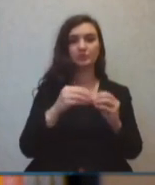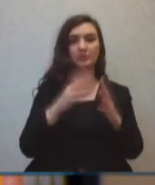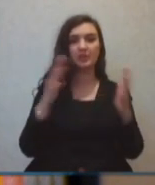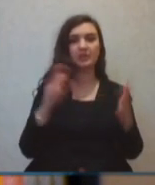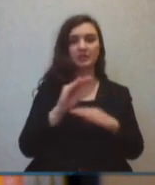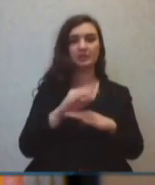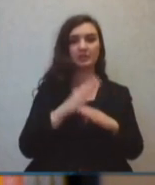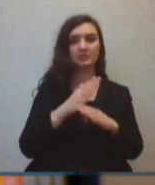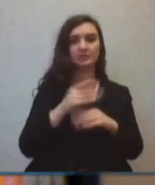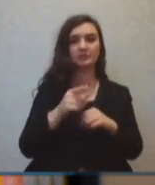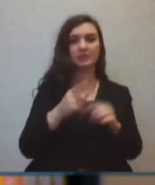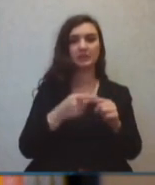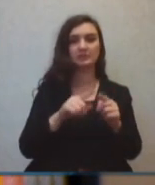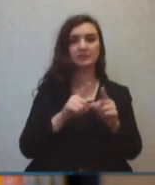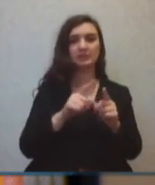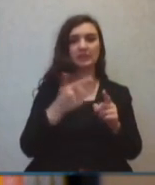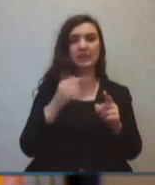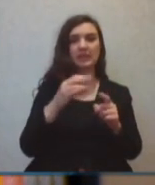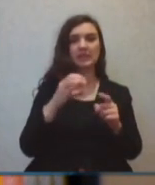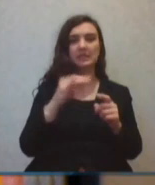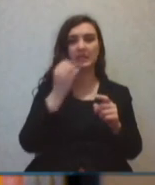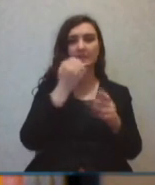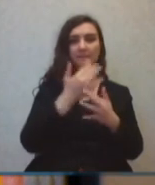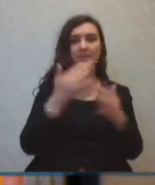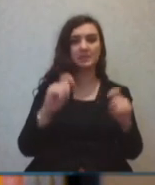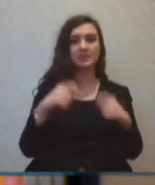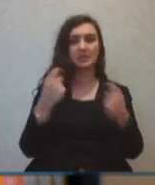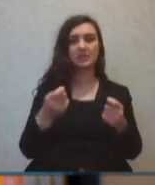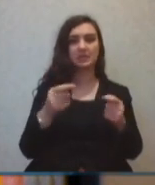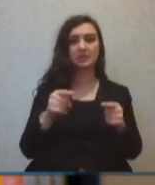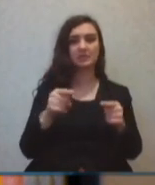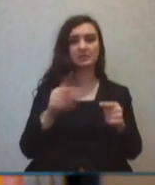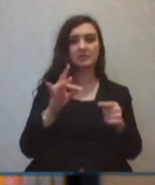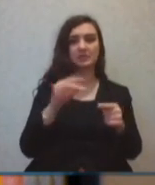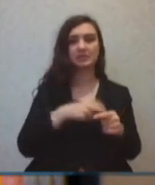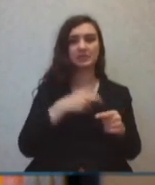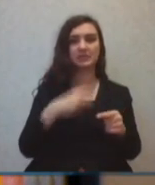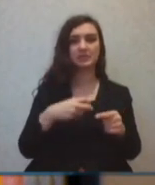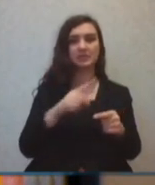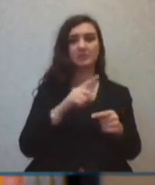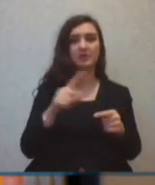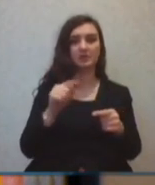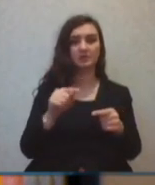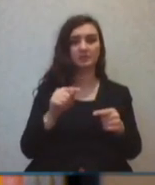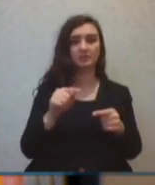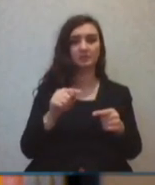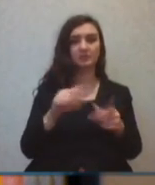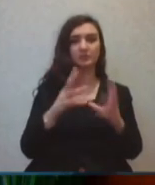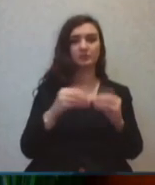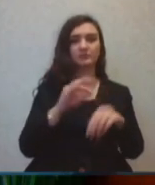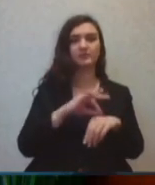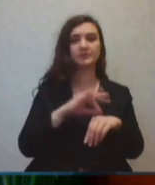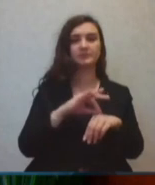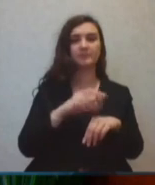მაღალი არის, ესე იგი, გენეტიკური მასალის გადაცემის რისკი, მაგრამ უშუალო